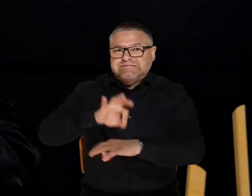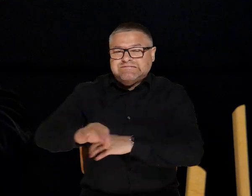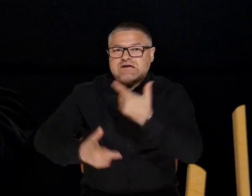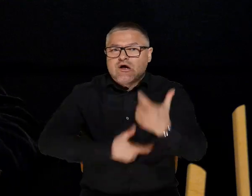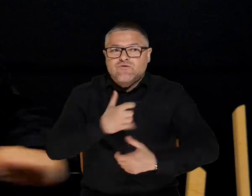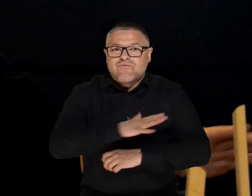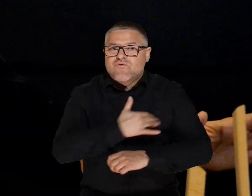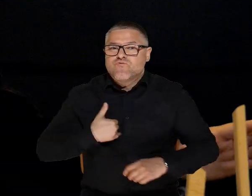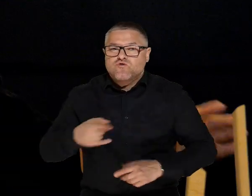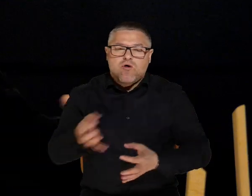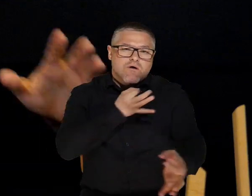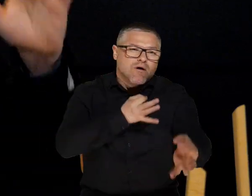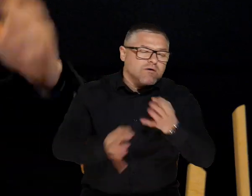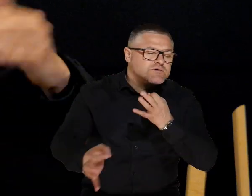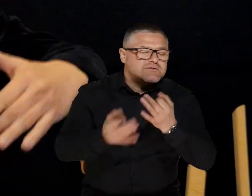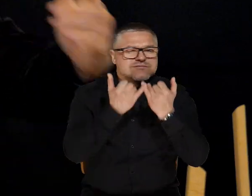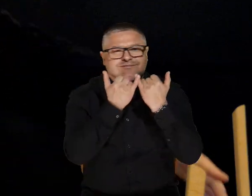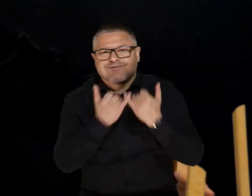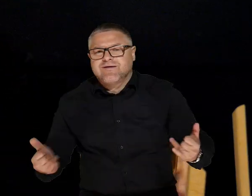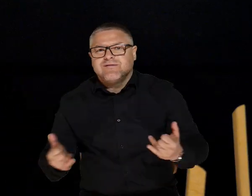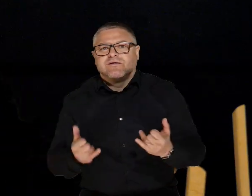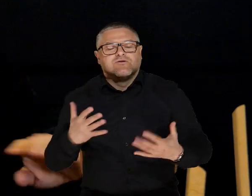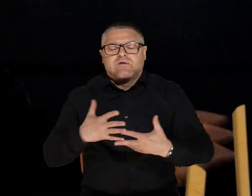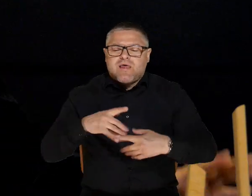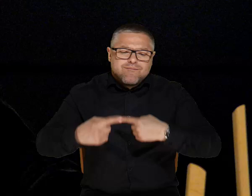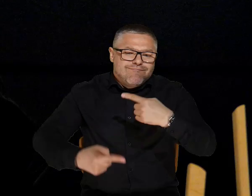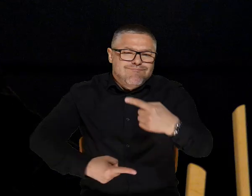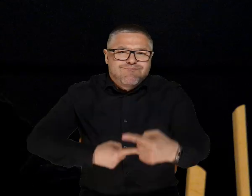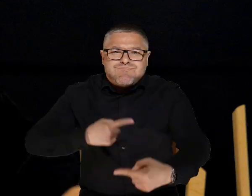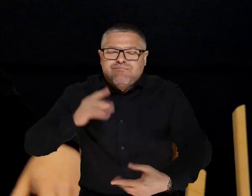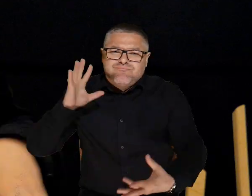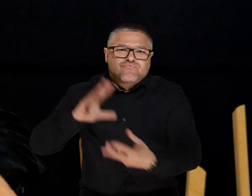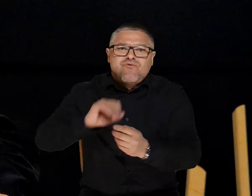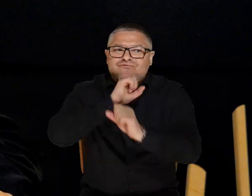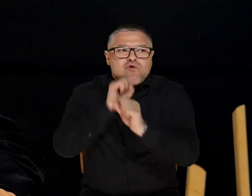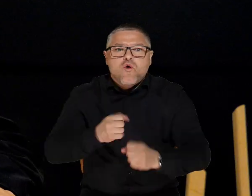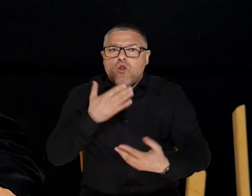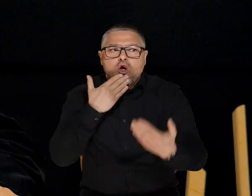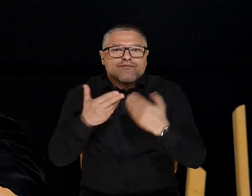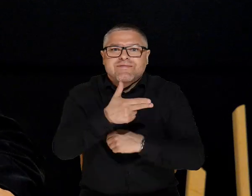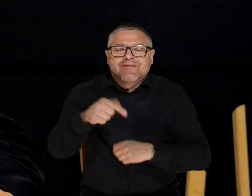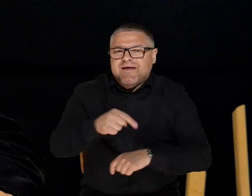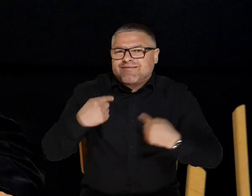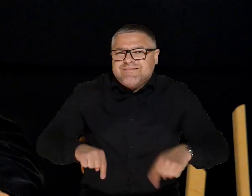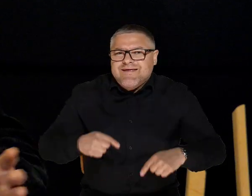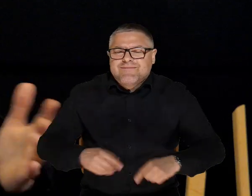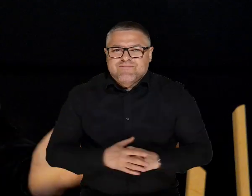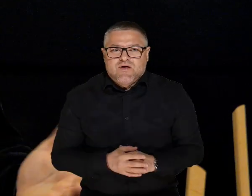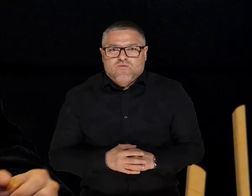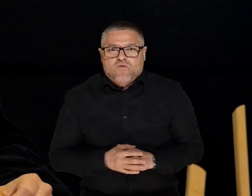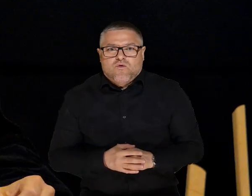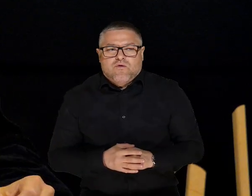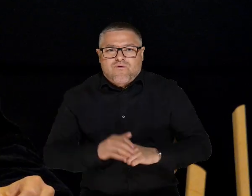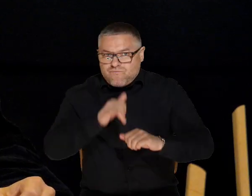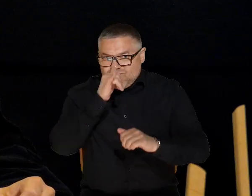to są historie zupełnie stabilizowane, prawda, na wiele pokoleń. W ogóle nie o tym się nie mówiło, o tych historiach nie dało